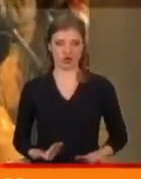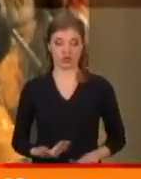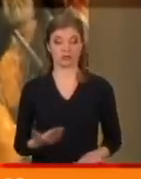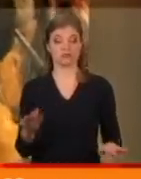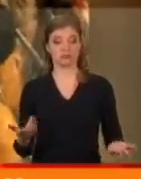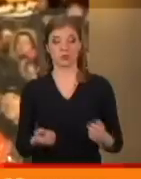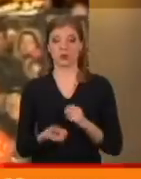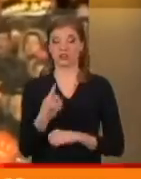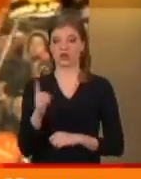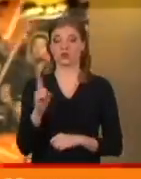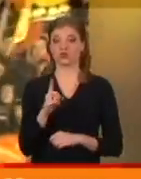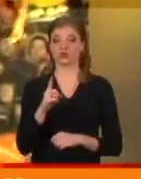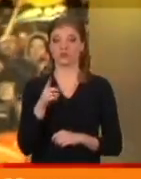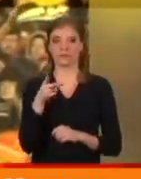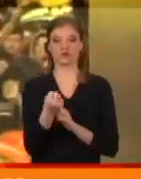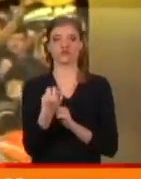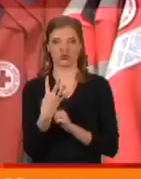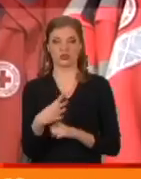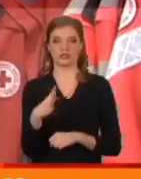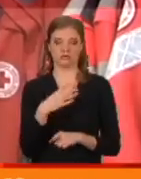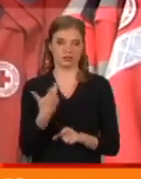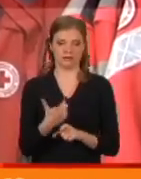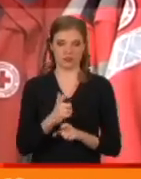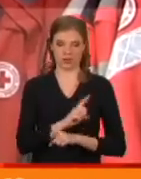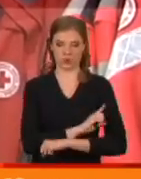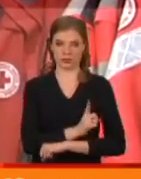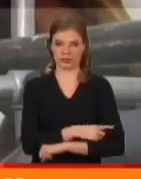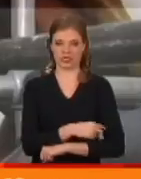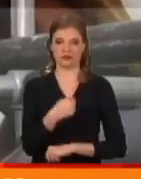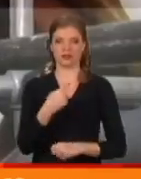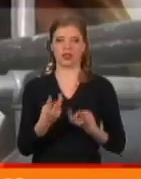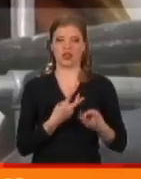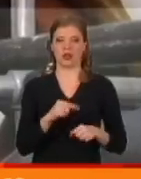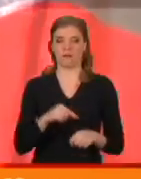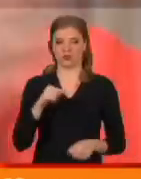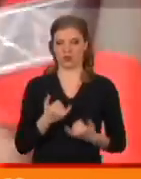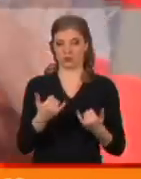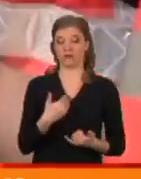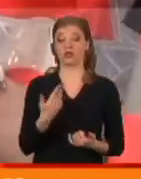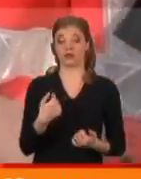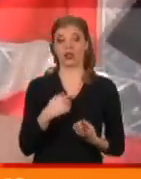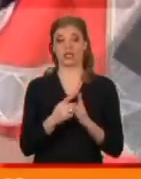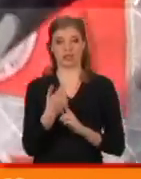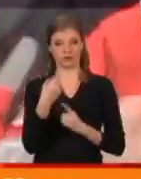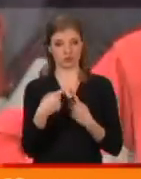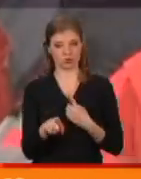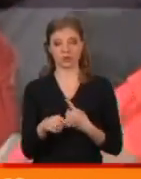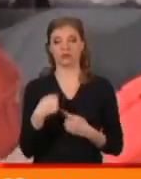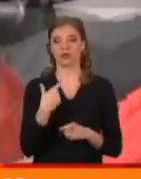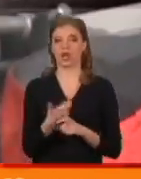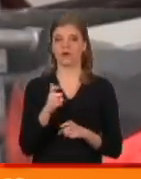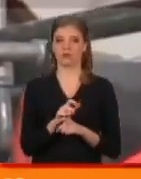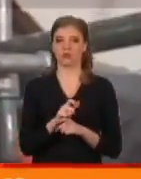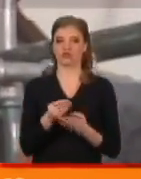Но оказалось, что 14-е были гораздо сильнее эмоционально для меня. Да, я стал немножко другим. Я больше